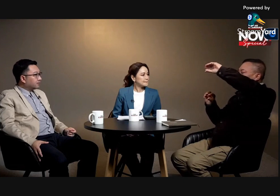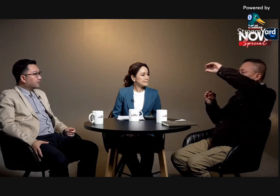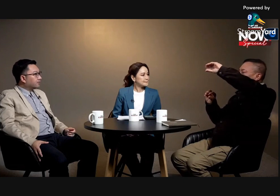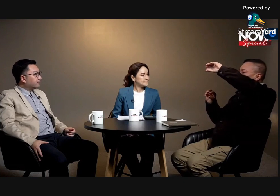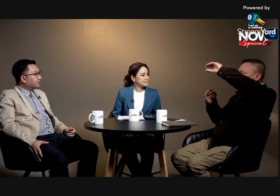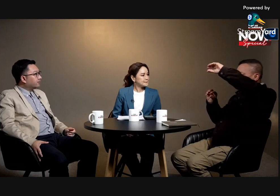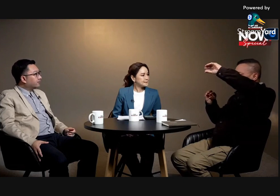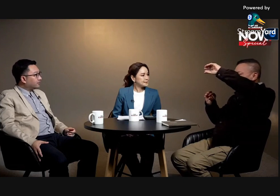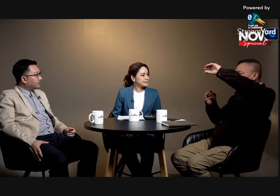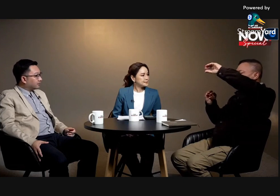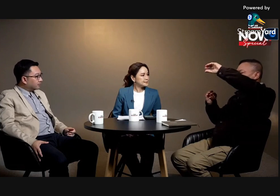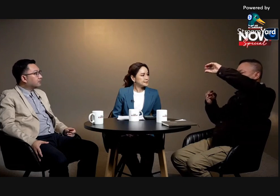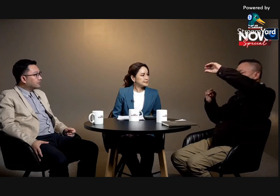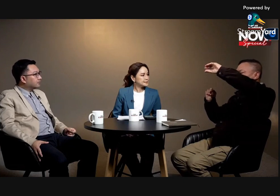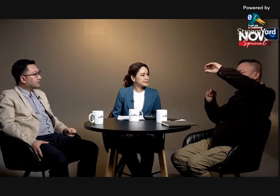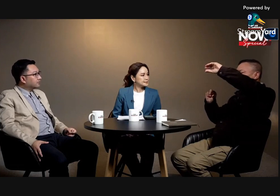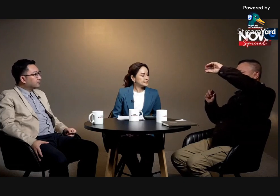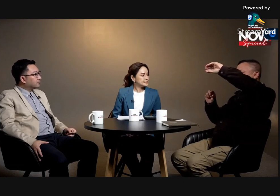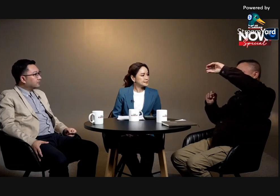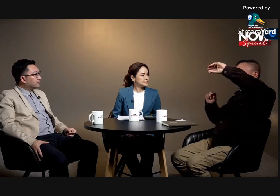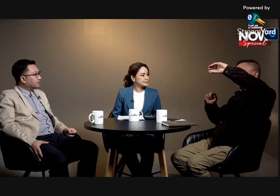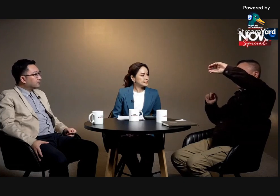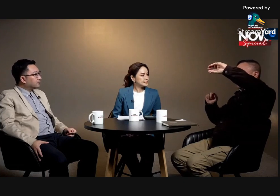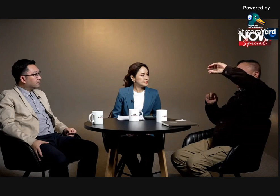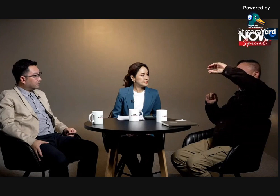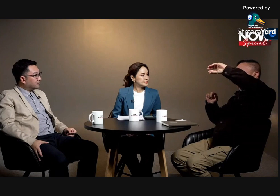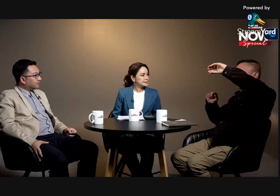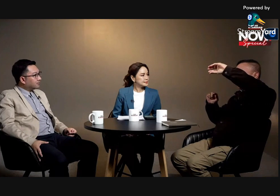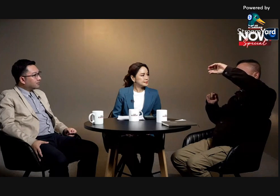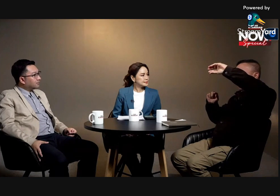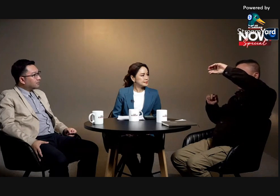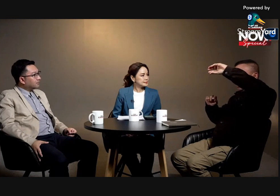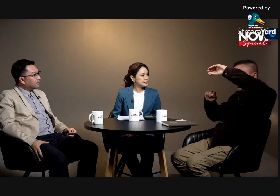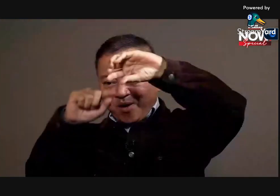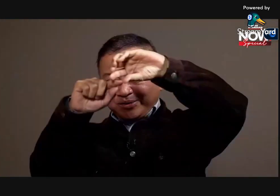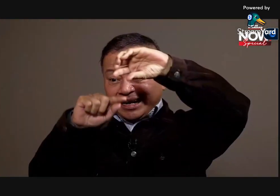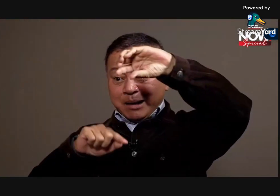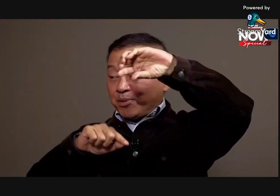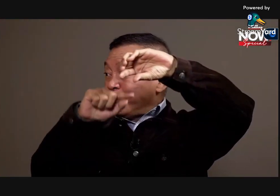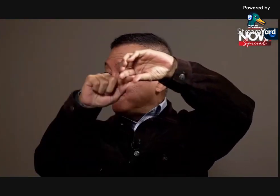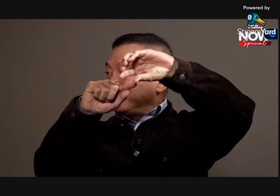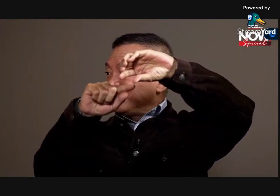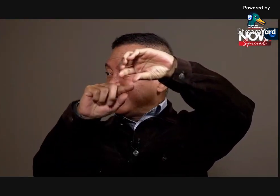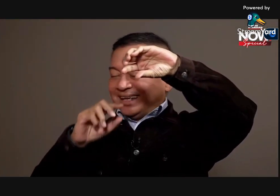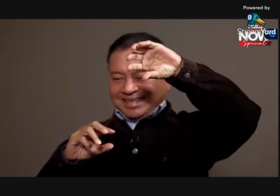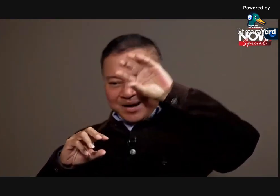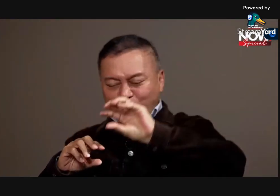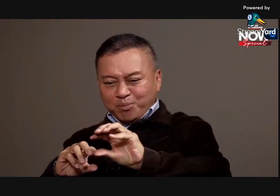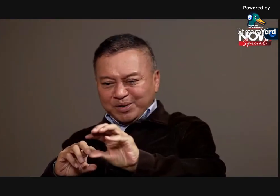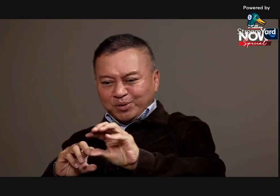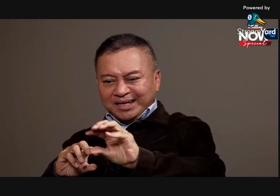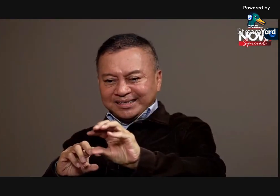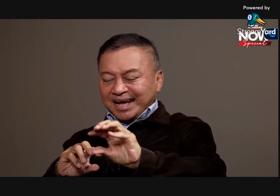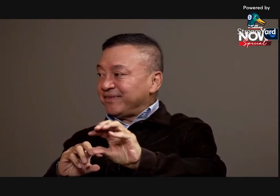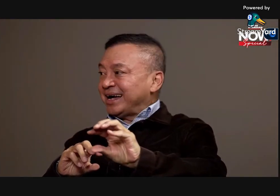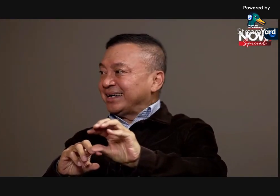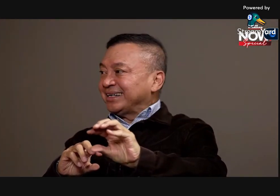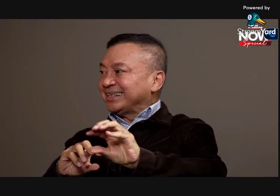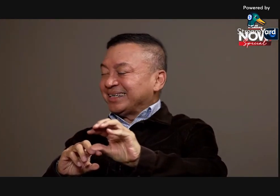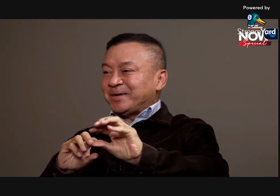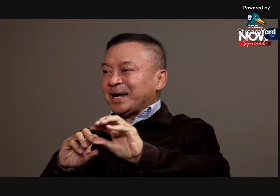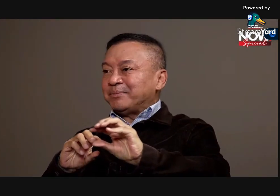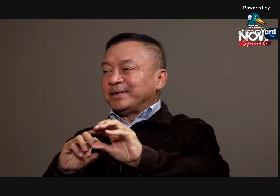สตร์เป็นเรื่องจริงครับที่จะต้องทหารเรียกว่ามันจะต้องมีความลึกของสนามรบย่างกุ้งมันอยู่ติดช